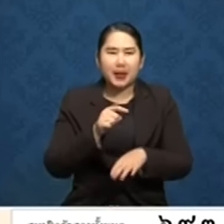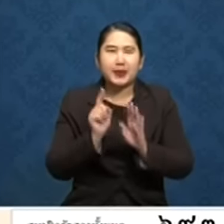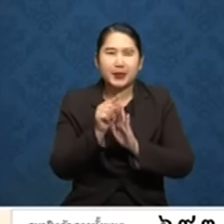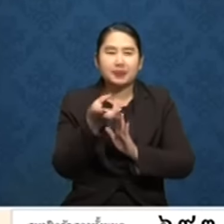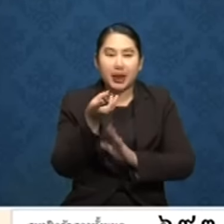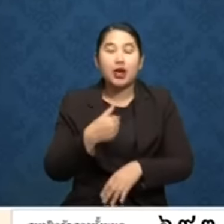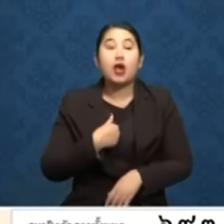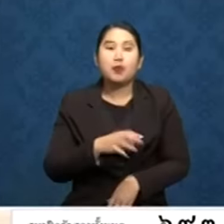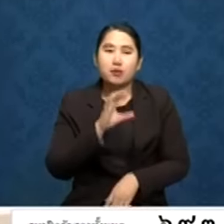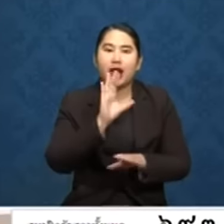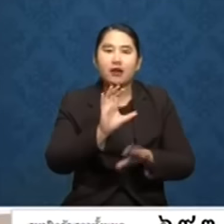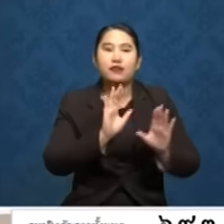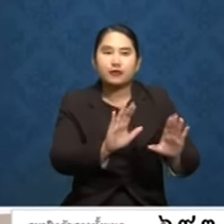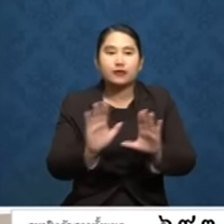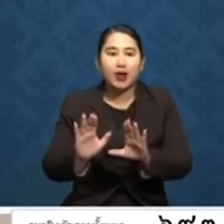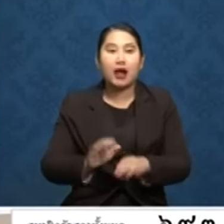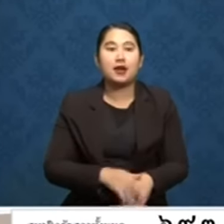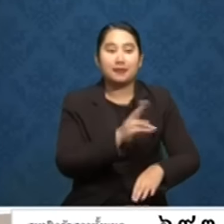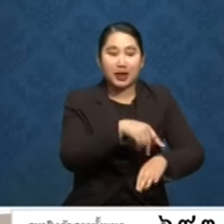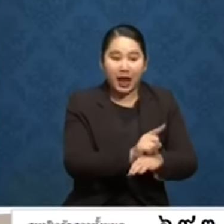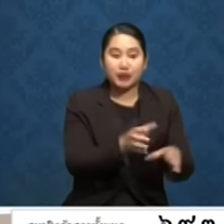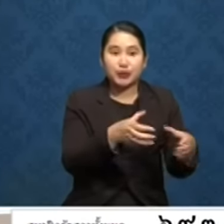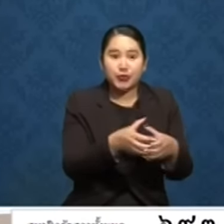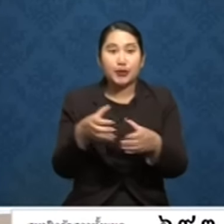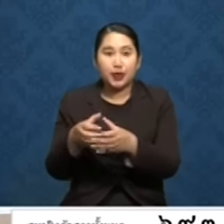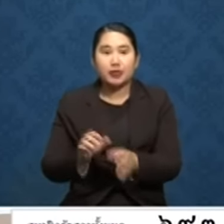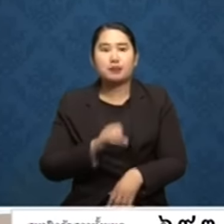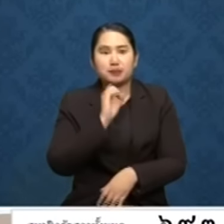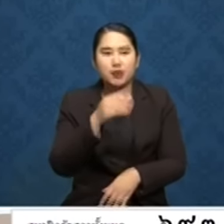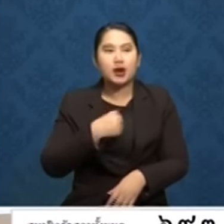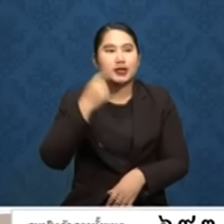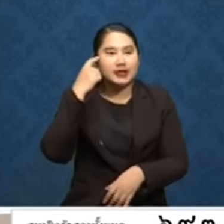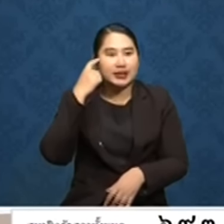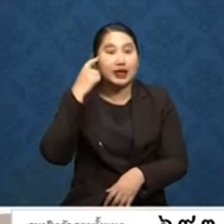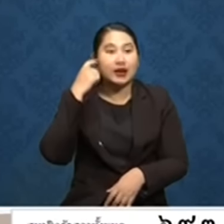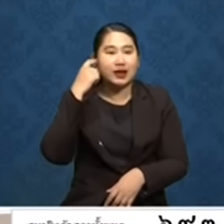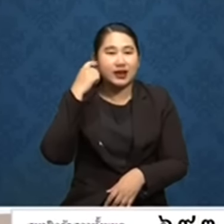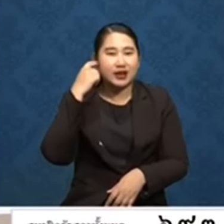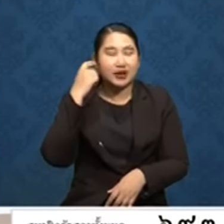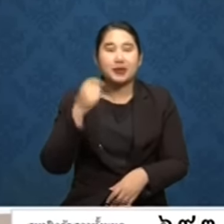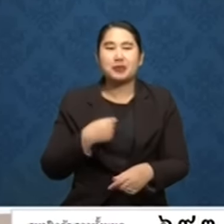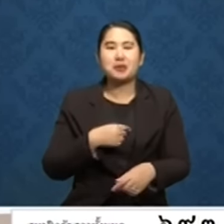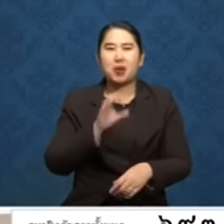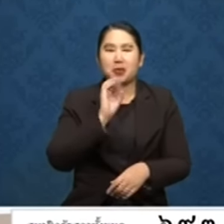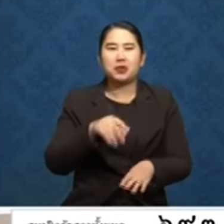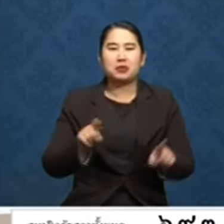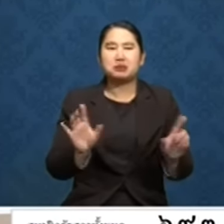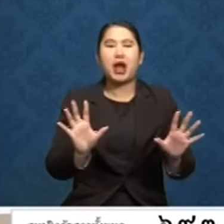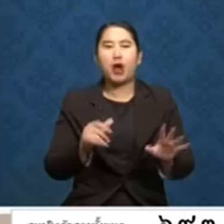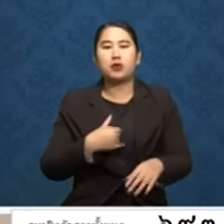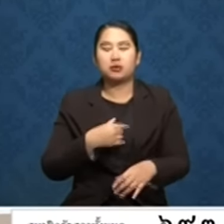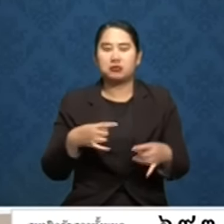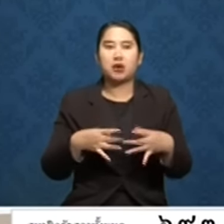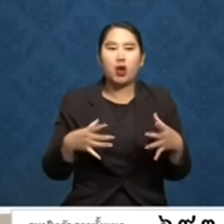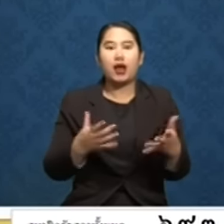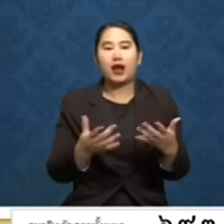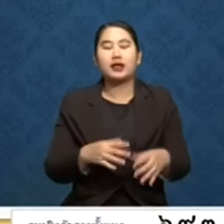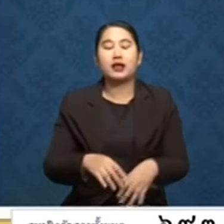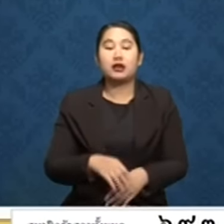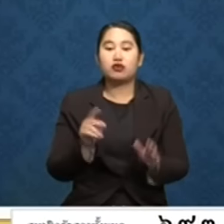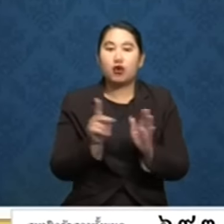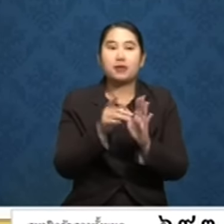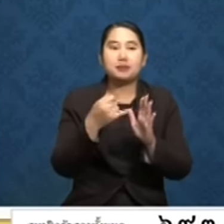ผมก็เลยอยากฝากท่านประธานทั้งสองท่านให้ท่านตัดเกมให้ท่านตัดบทว่าอะไรนี่มันขัดต่อข้อบังคับ